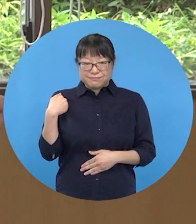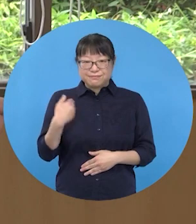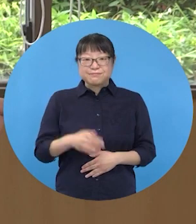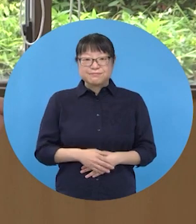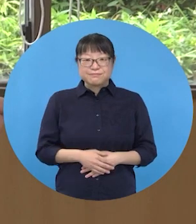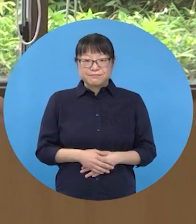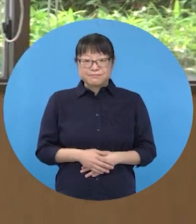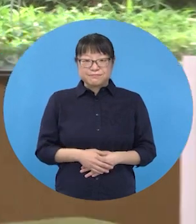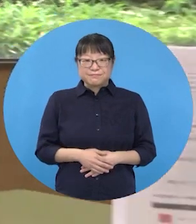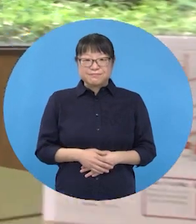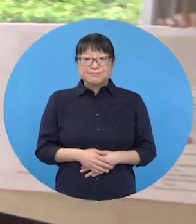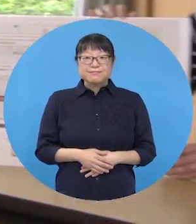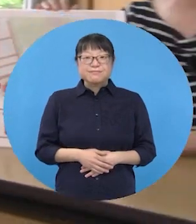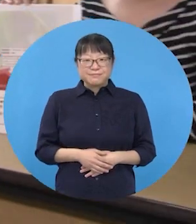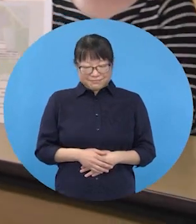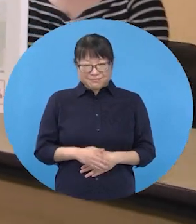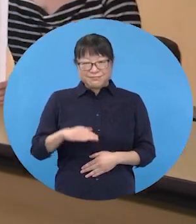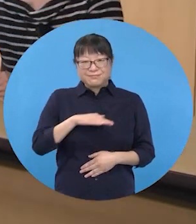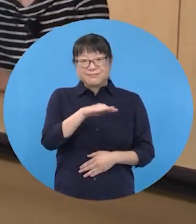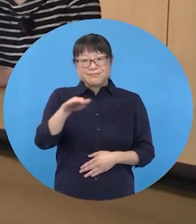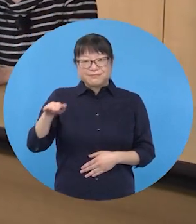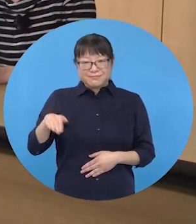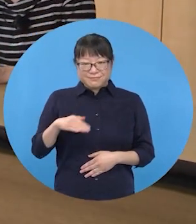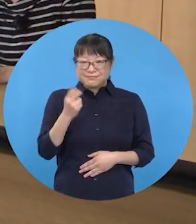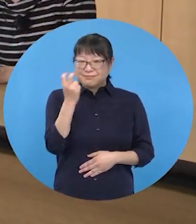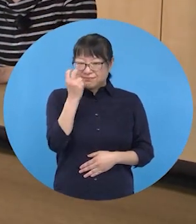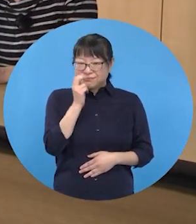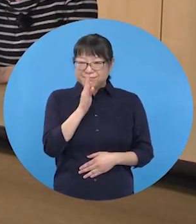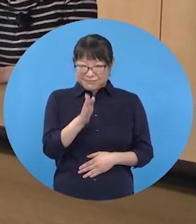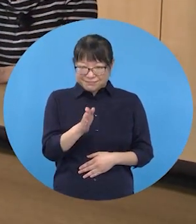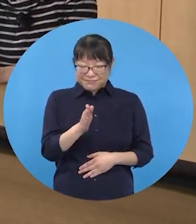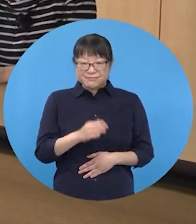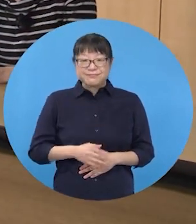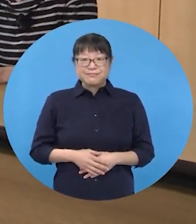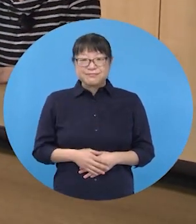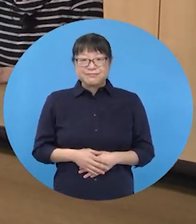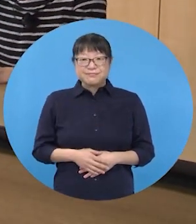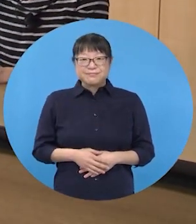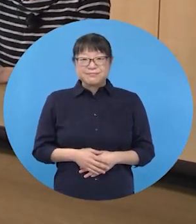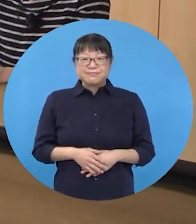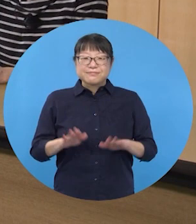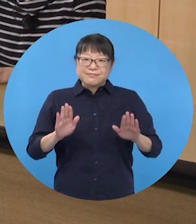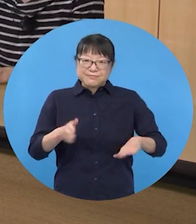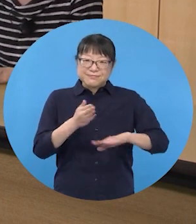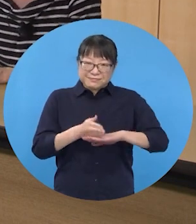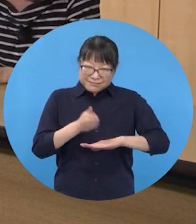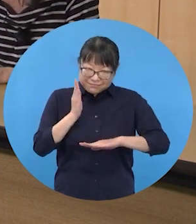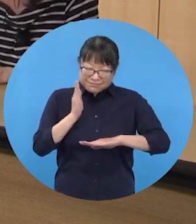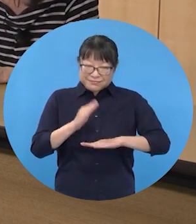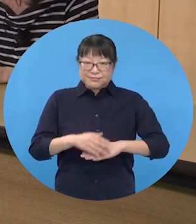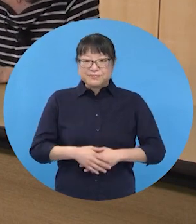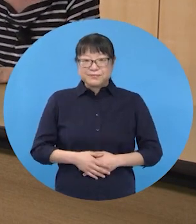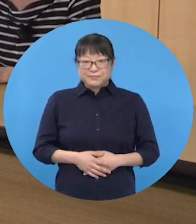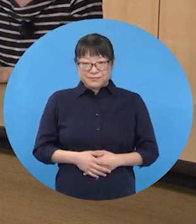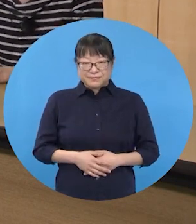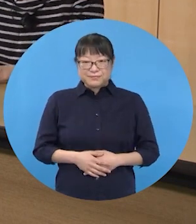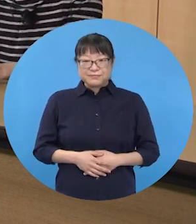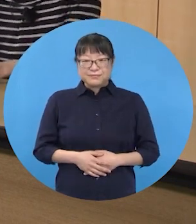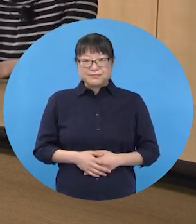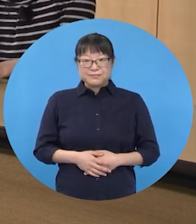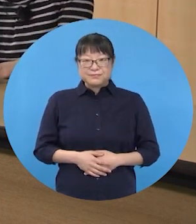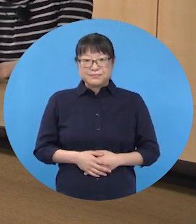ください。 はい、ご利用される方はぜひご確認ください。加瀬さん、本日ありがとうございました。 ありがとうござい